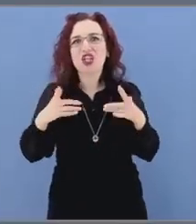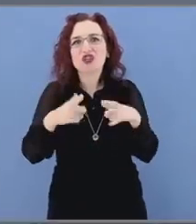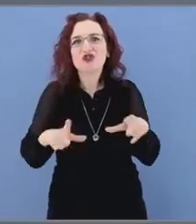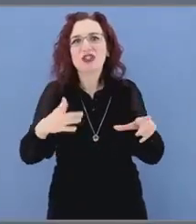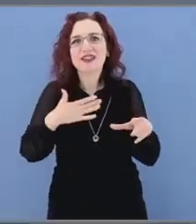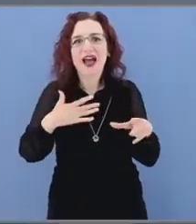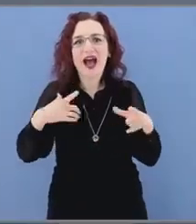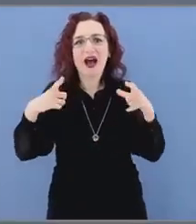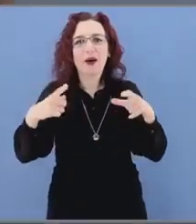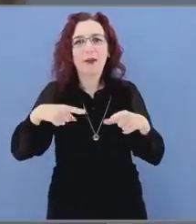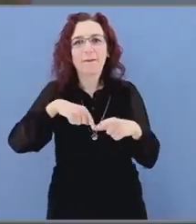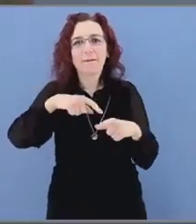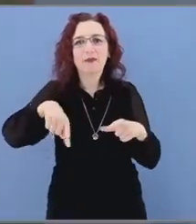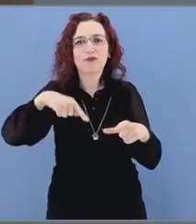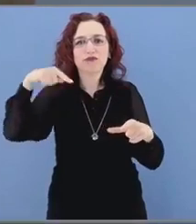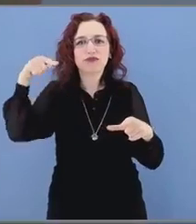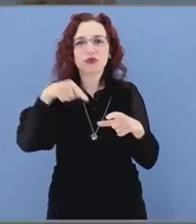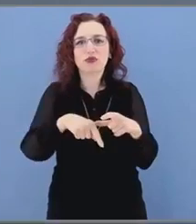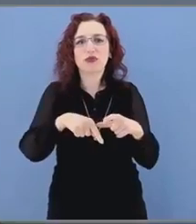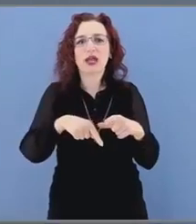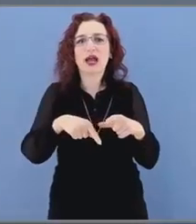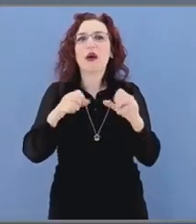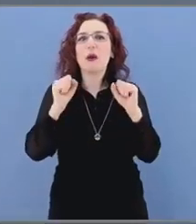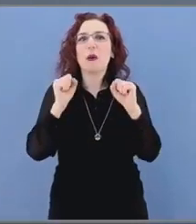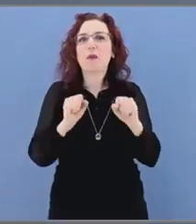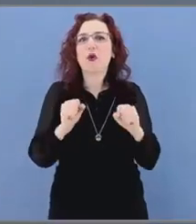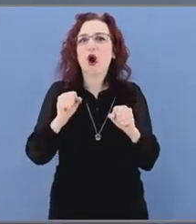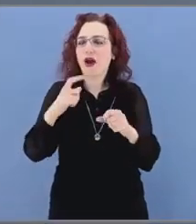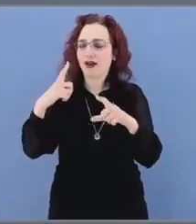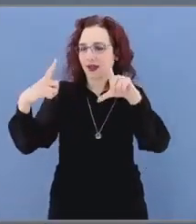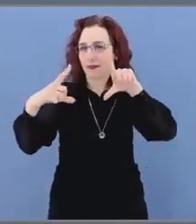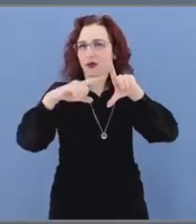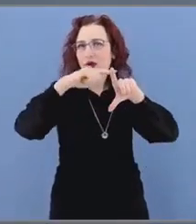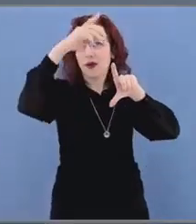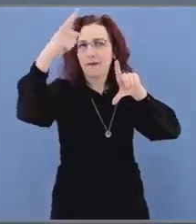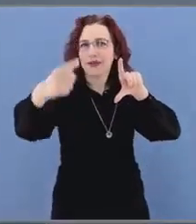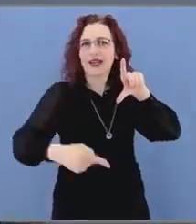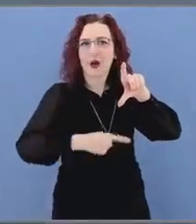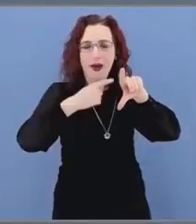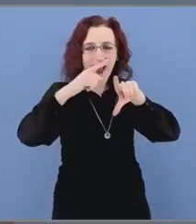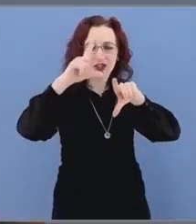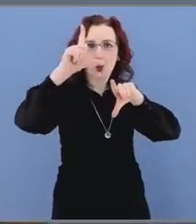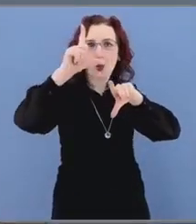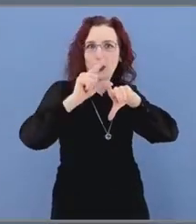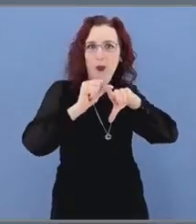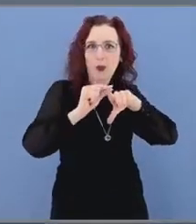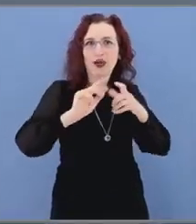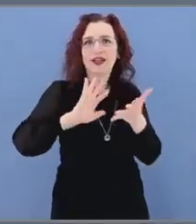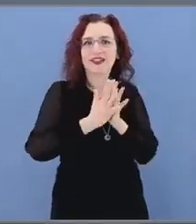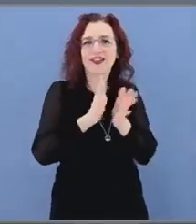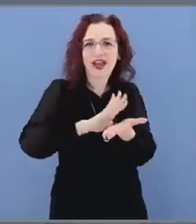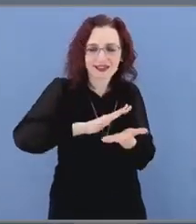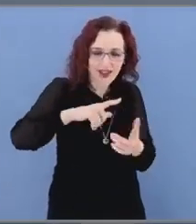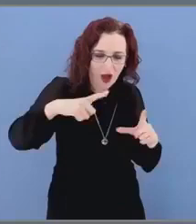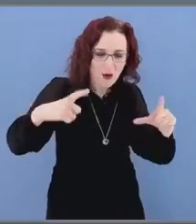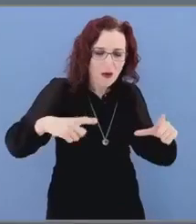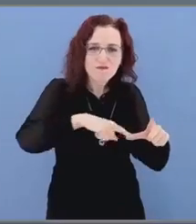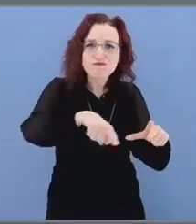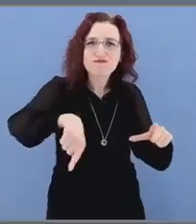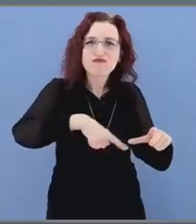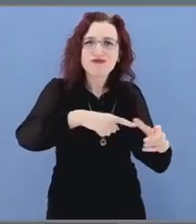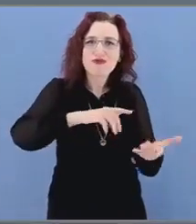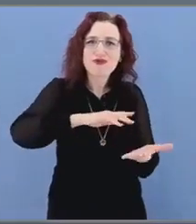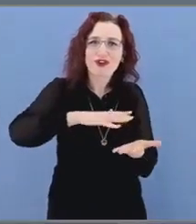E poi a tutti, a Sabrina Liziani e a Marco Brunello del Movimento dei Focolarini, sempre